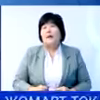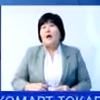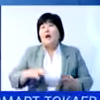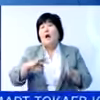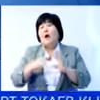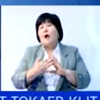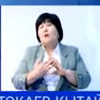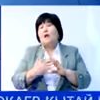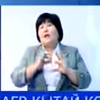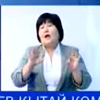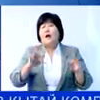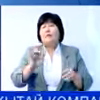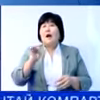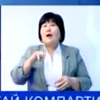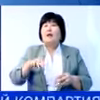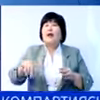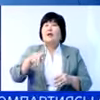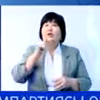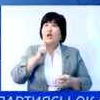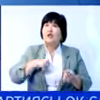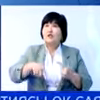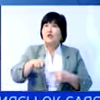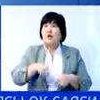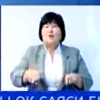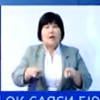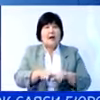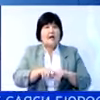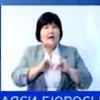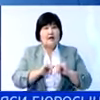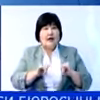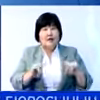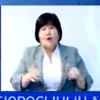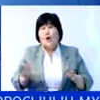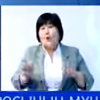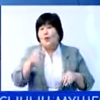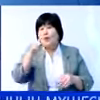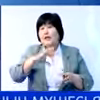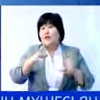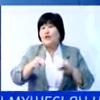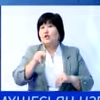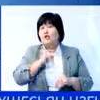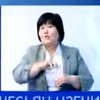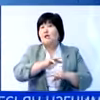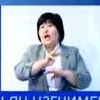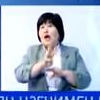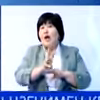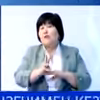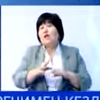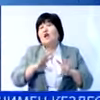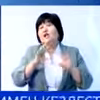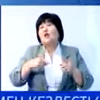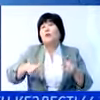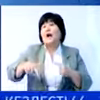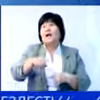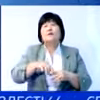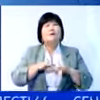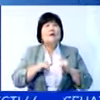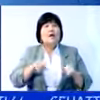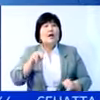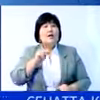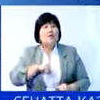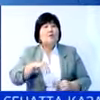Ауданнан ақпар. Арал ауданында жас кәсіпкерлердің қатары артып келеді. Өткен жылы нәтижелі жұмыспен қамту және жаппай кәсіпкерлікті дамытудың